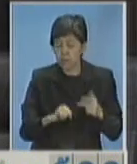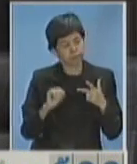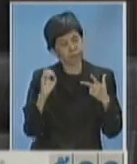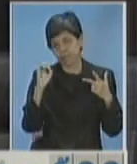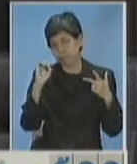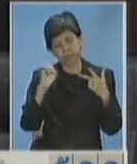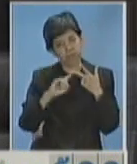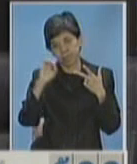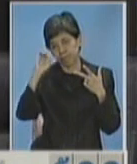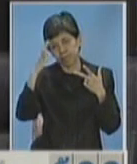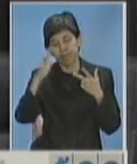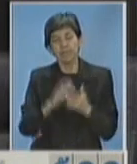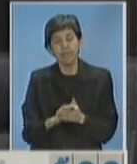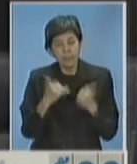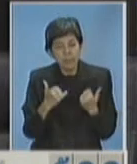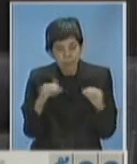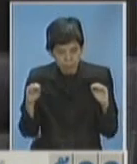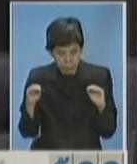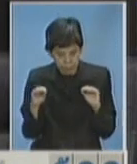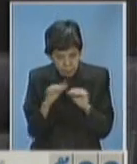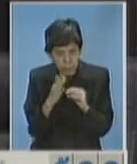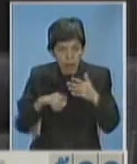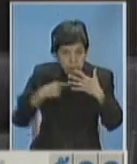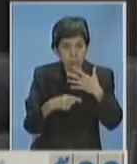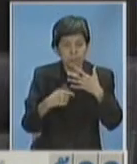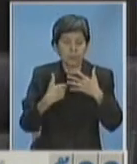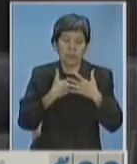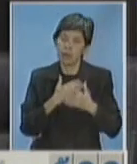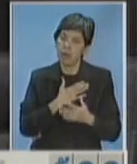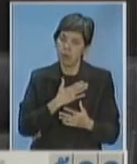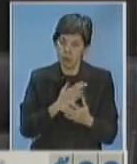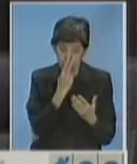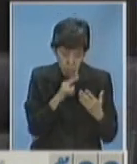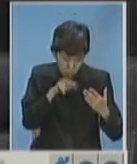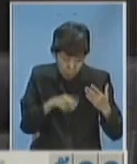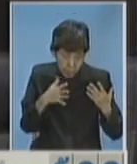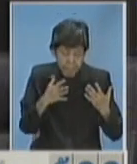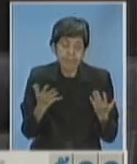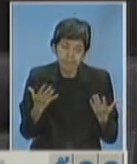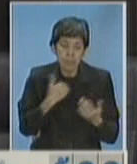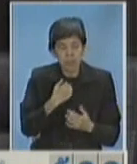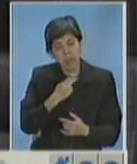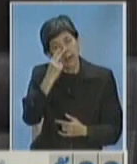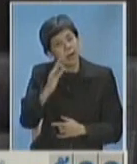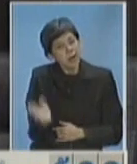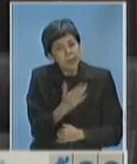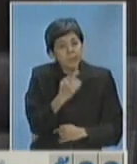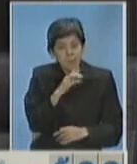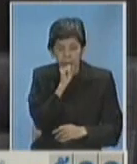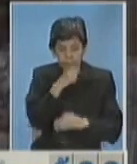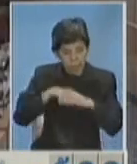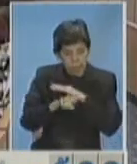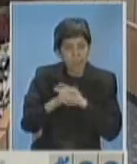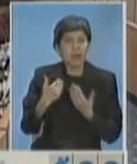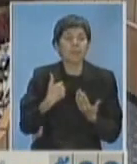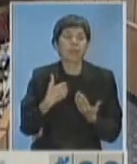ของกรรมาธิการไม่มีค่ะแล้วก็มาในช่วงโค้งสุดท้ายเลยถ้าหากว่าดิฉันไม่เปิดไปตรวจสอบพบเนี่ยก็เท่ากับว่าเป็นการหมกเม็ดเข้ามานะคะ